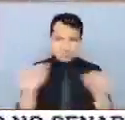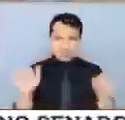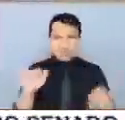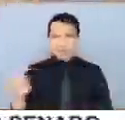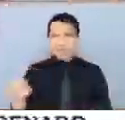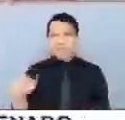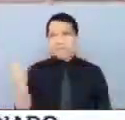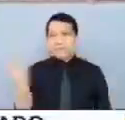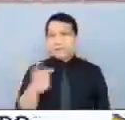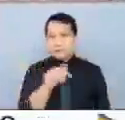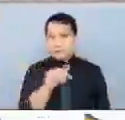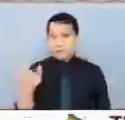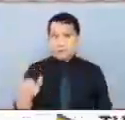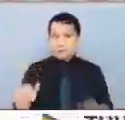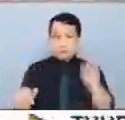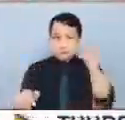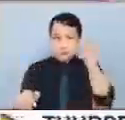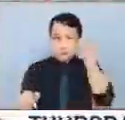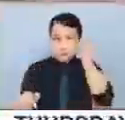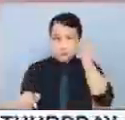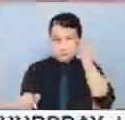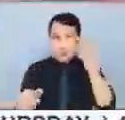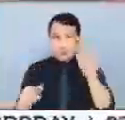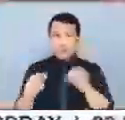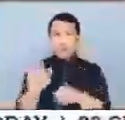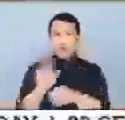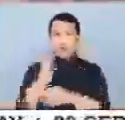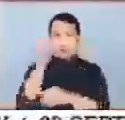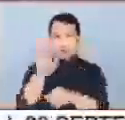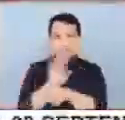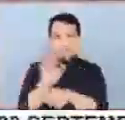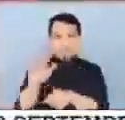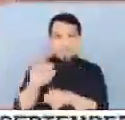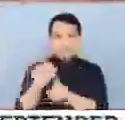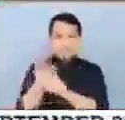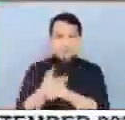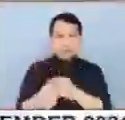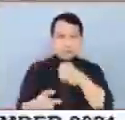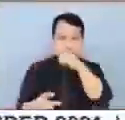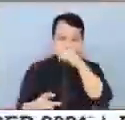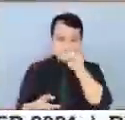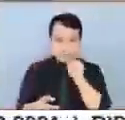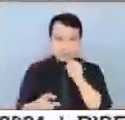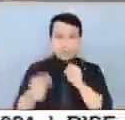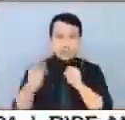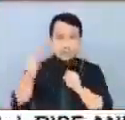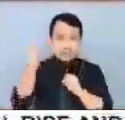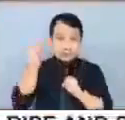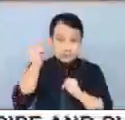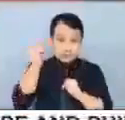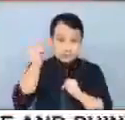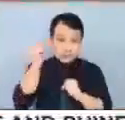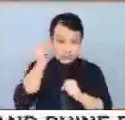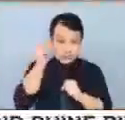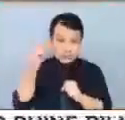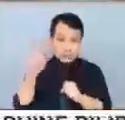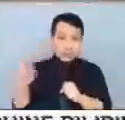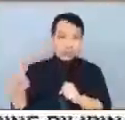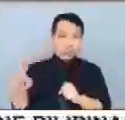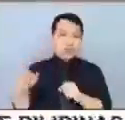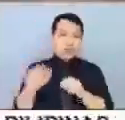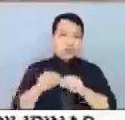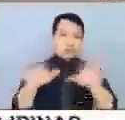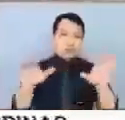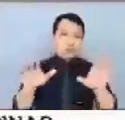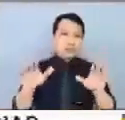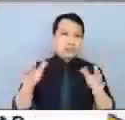Ano pumapansin yan? Yung traditional press lang, hindi social media. Yung kay Pacquiao, mix siya